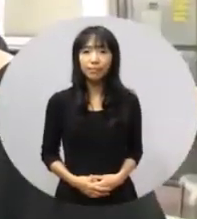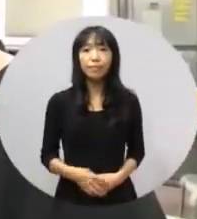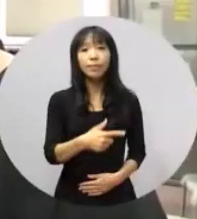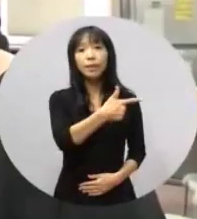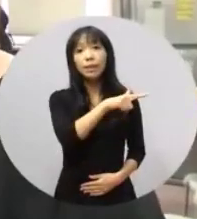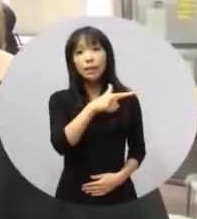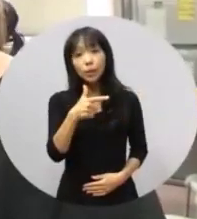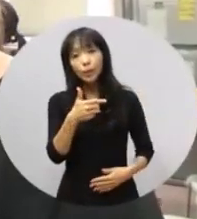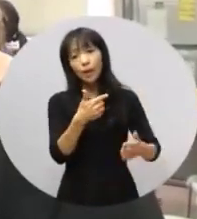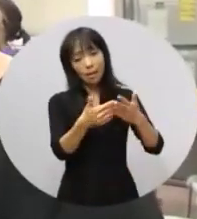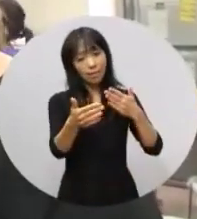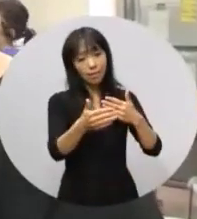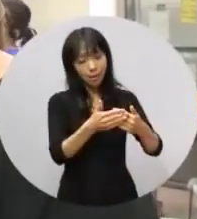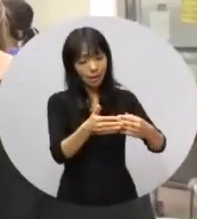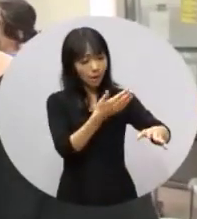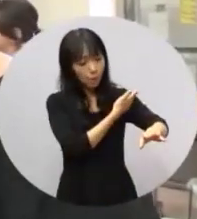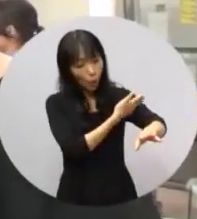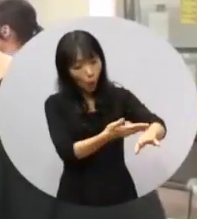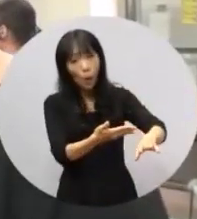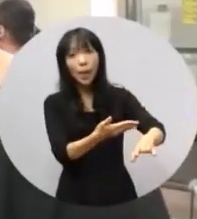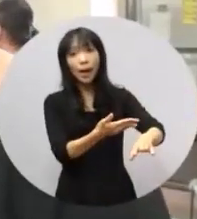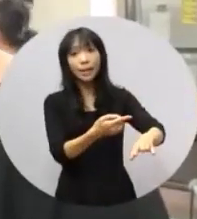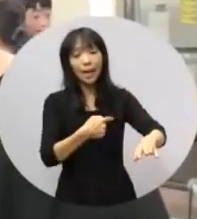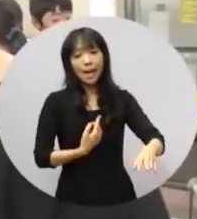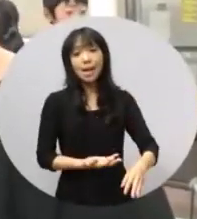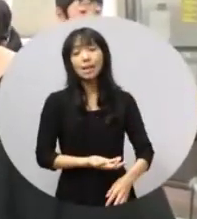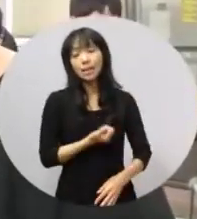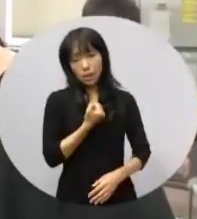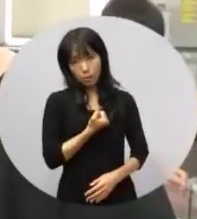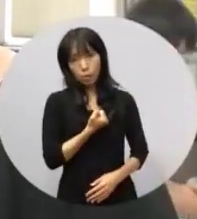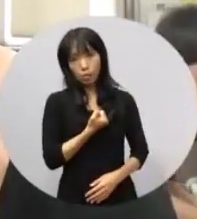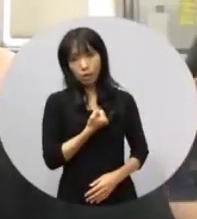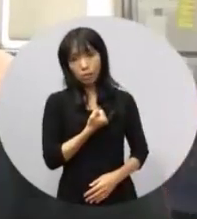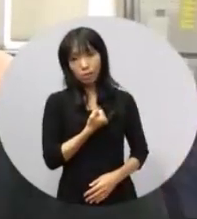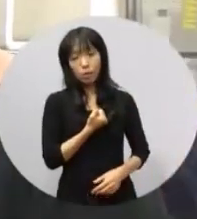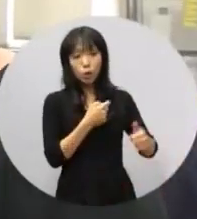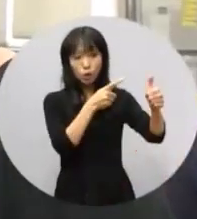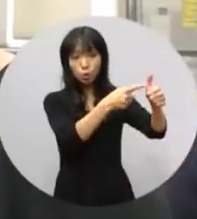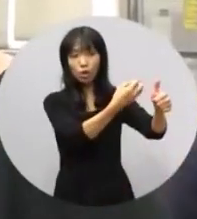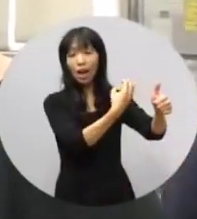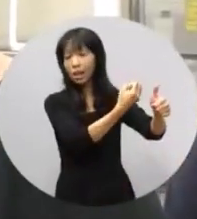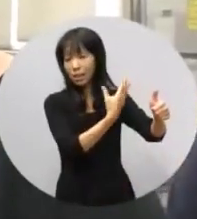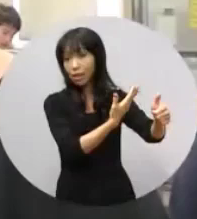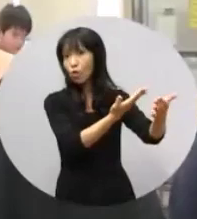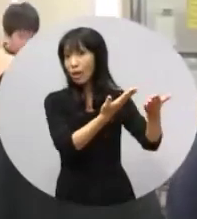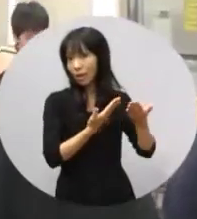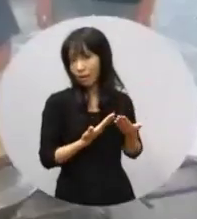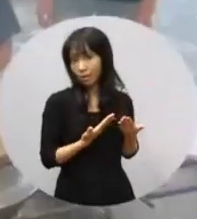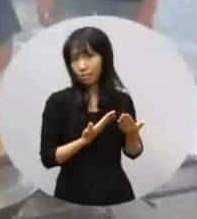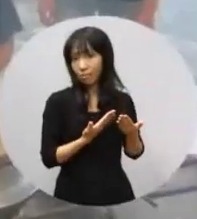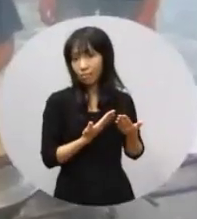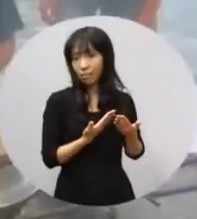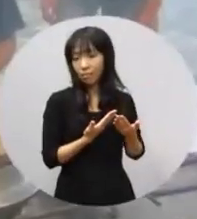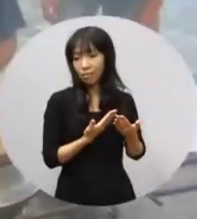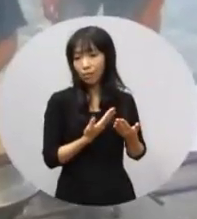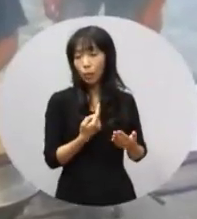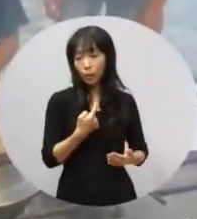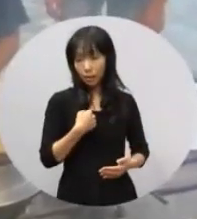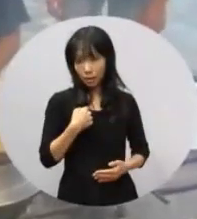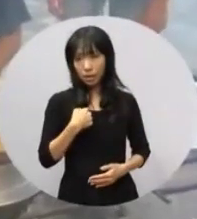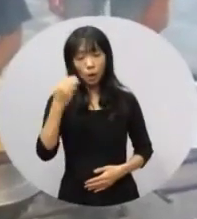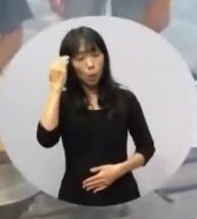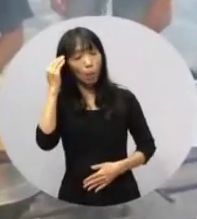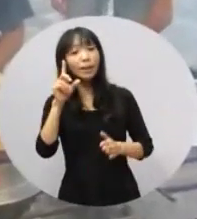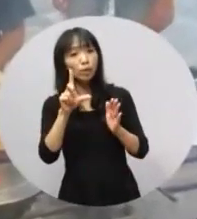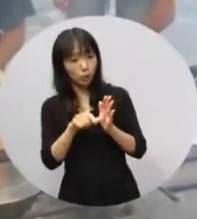いろんな再建をしていく中で自身も切り工事文化やこう発言してくれたりとかひどいの困っている